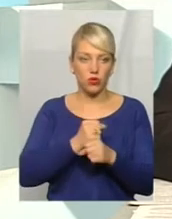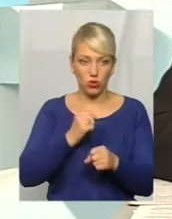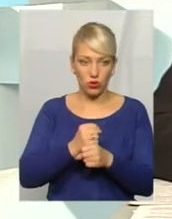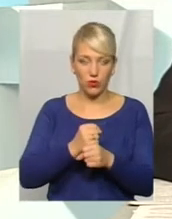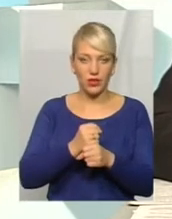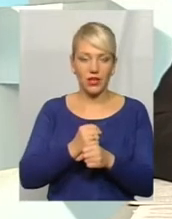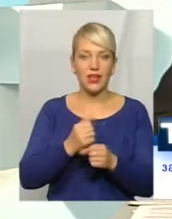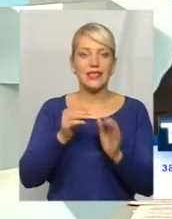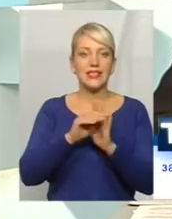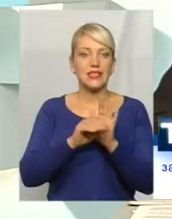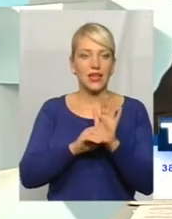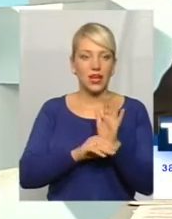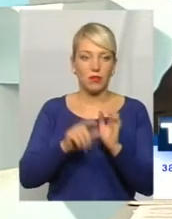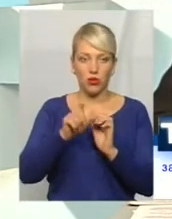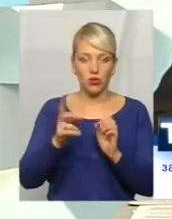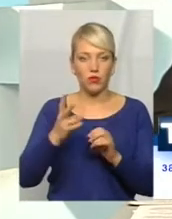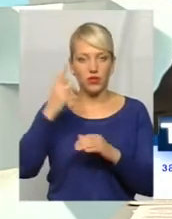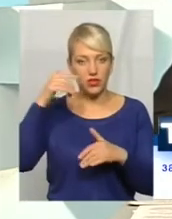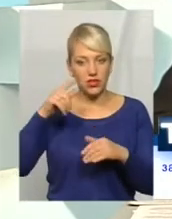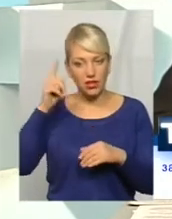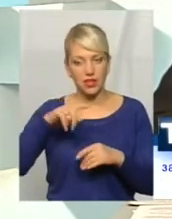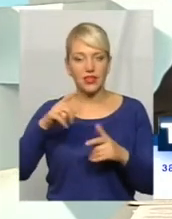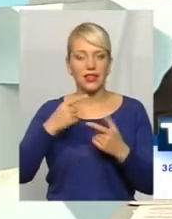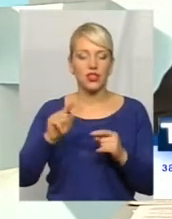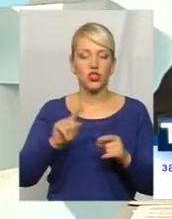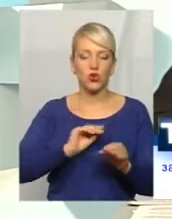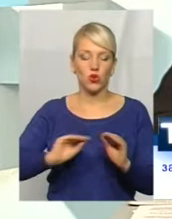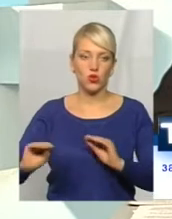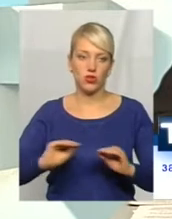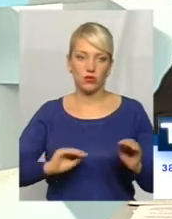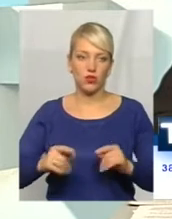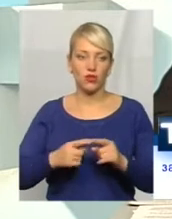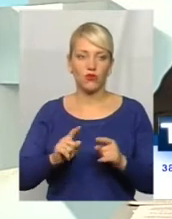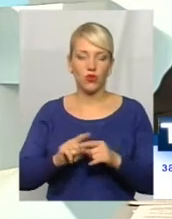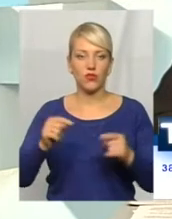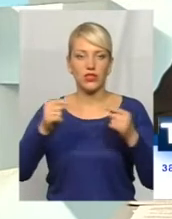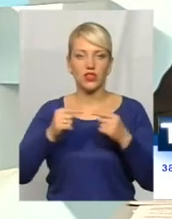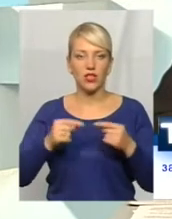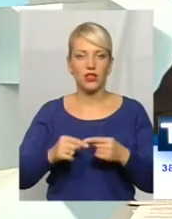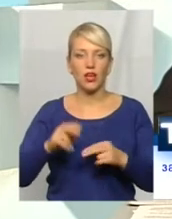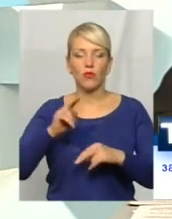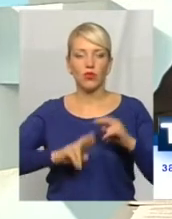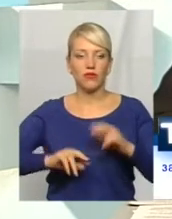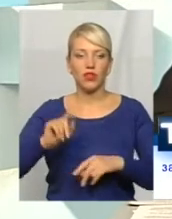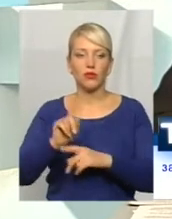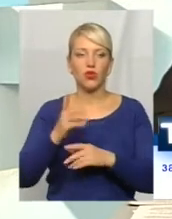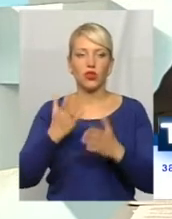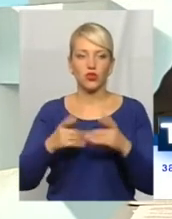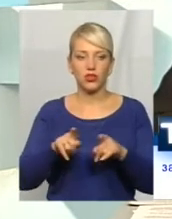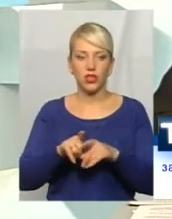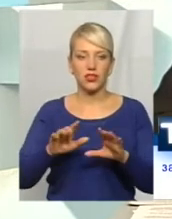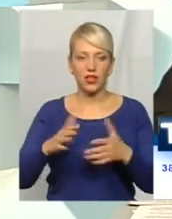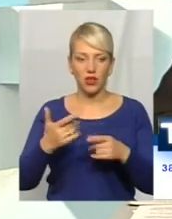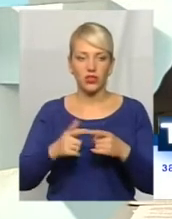люди повинні знати, де що має бути розміщено. Воно передбачається будівельними нормами. Але раз так сталося вже, що воно тоді